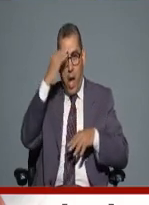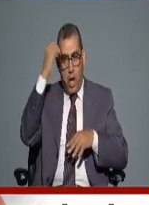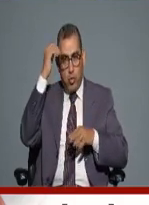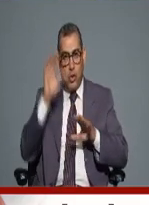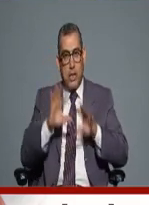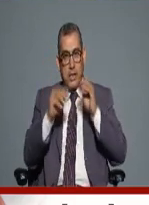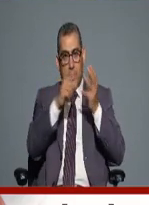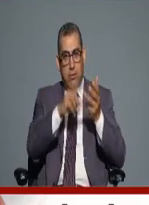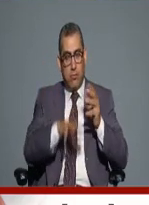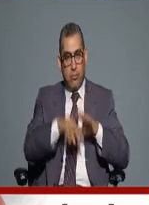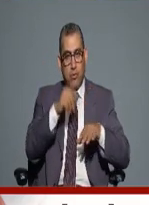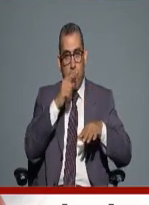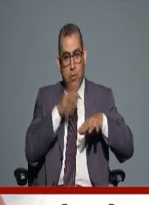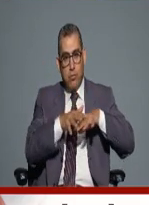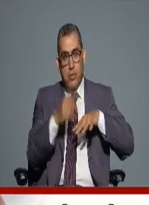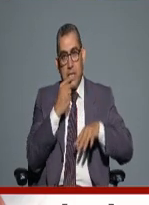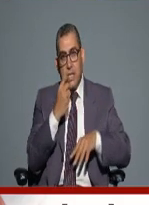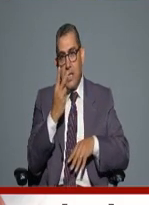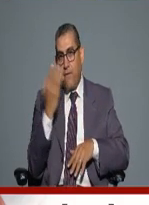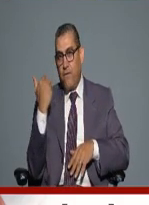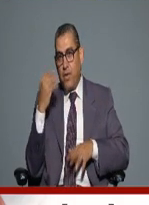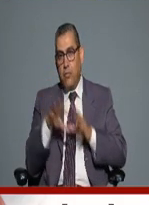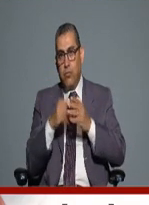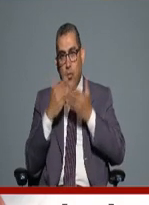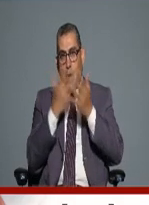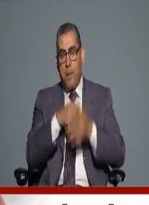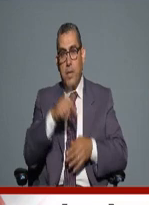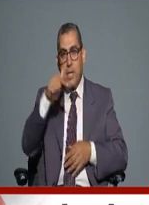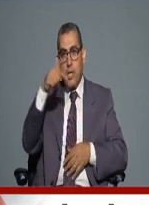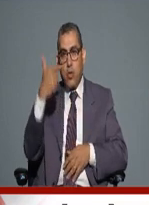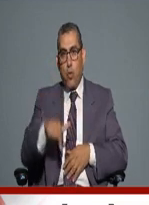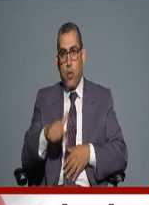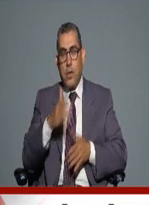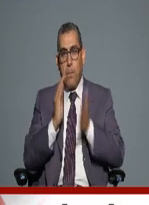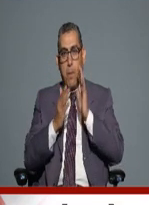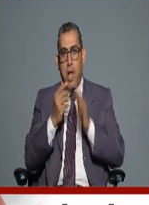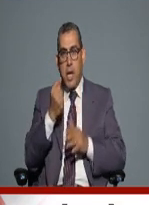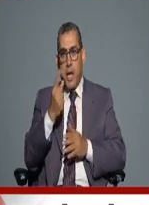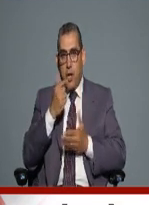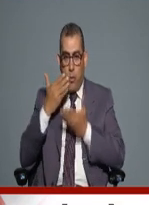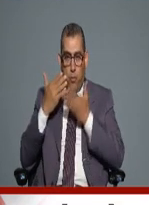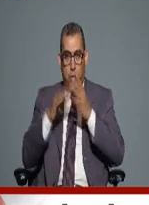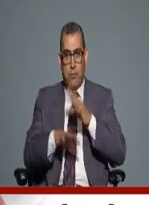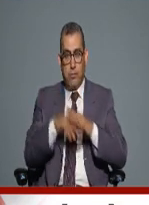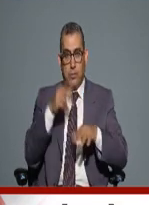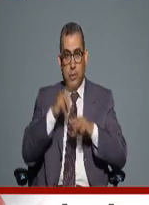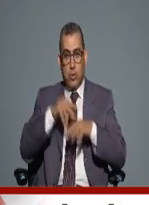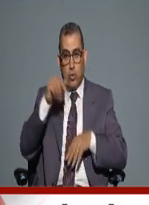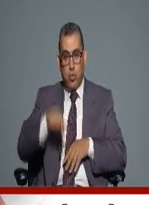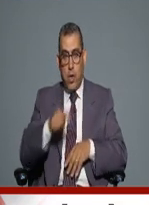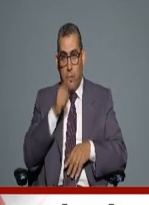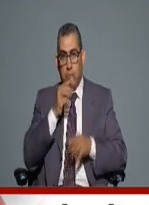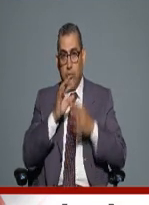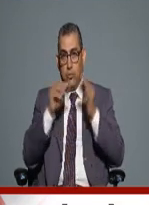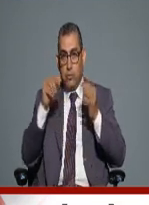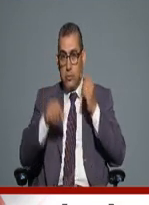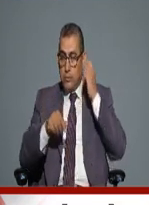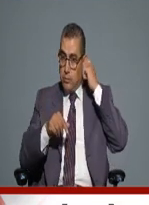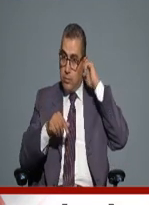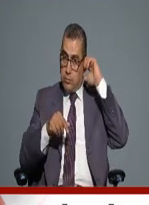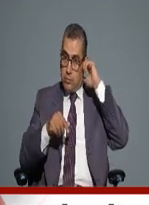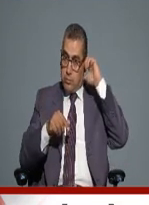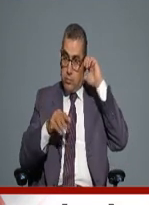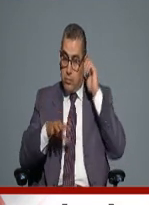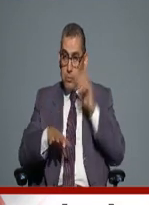الجديدة تمت في خلال السنوات السابقة بتكلفة 6.5 مليار جنيه. النهاردة وإحنا بنتكلم بننشئ